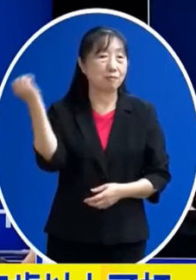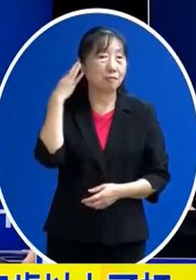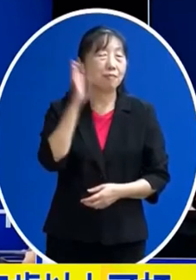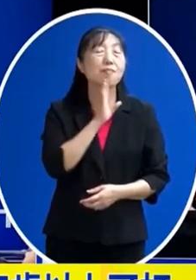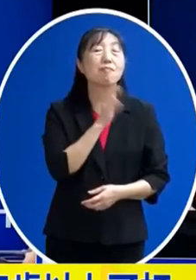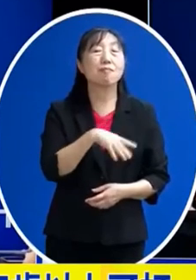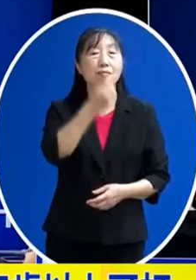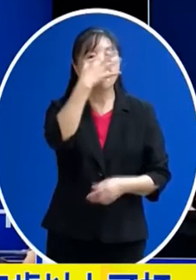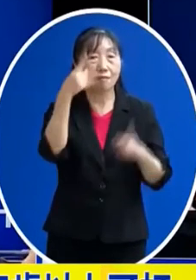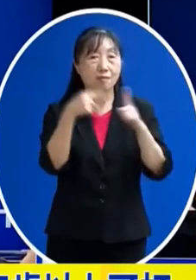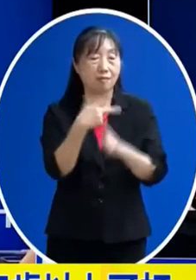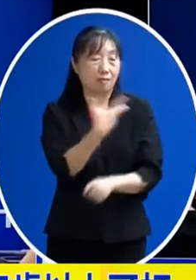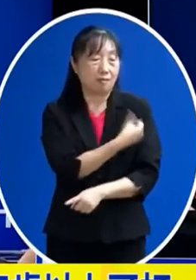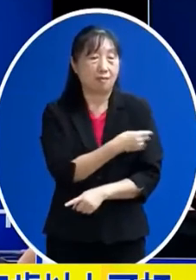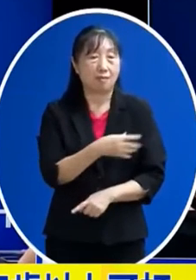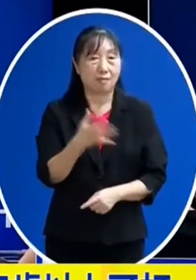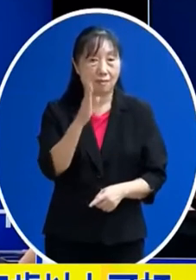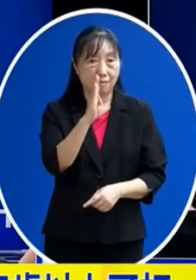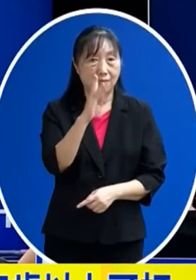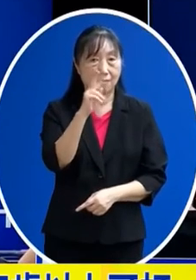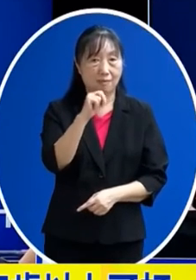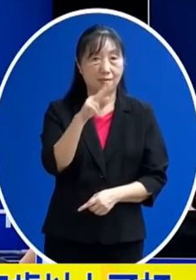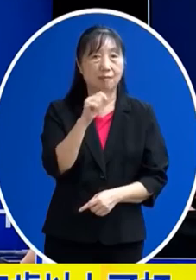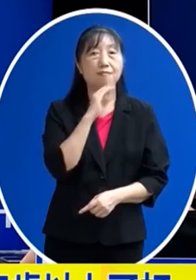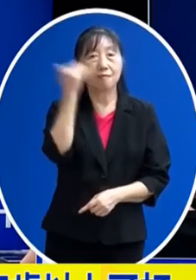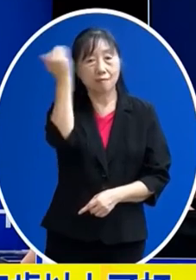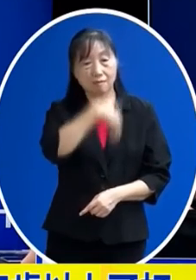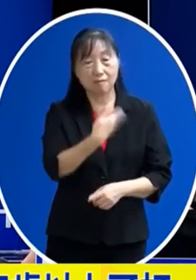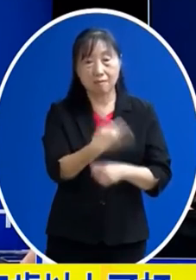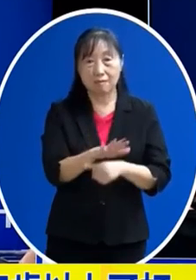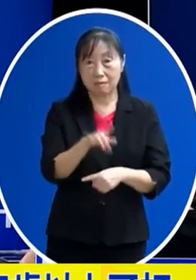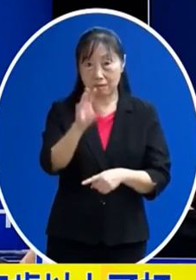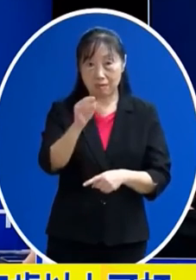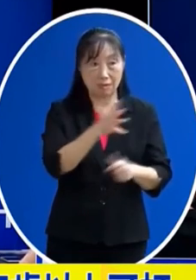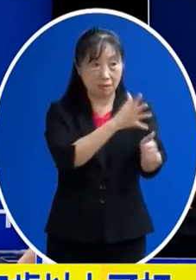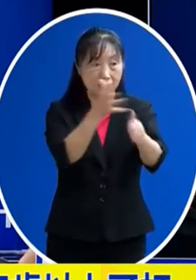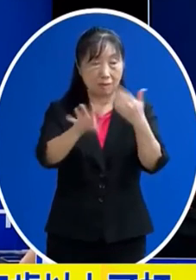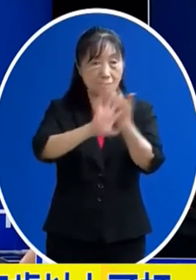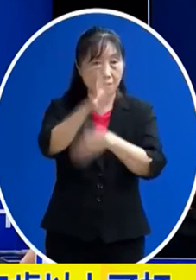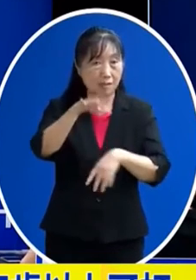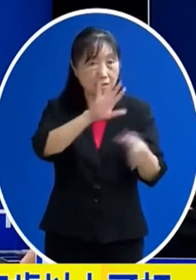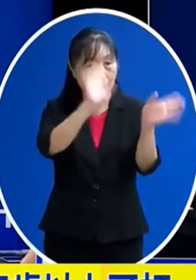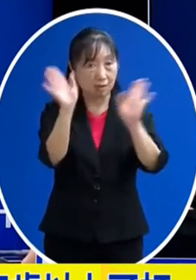打完 BNT 猝死，那我们是不是有搜集其他国家青少年打 BNT 的